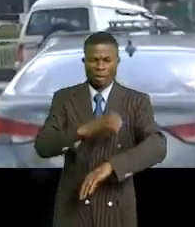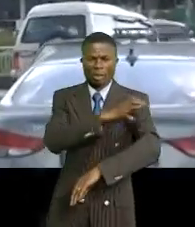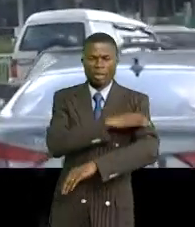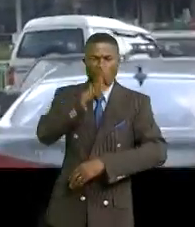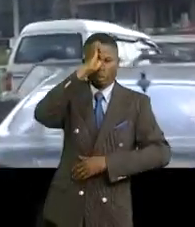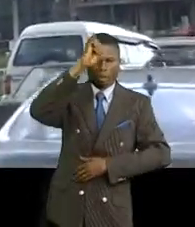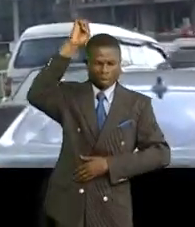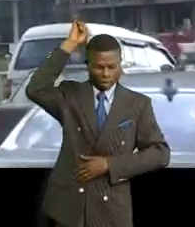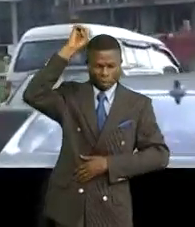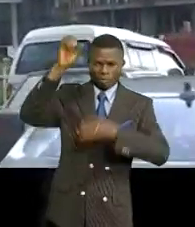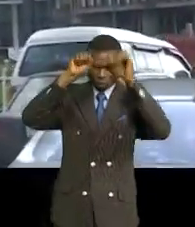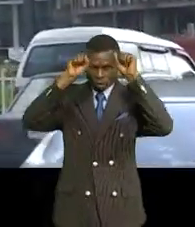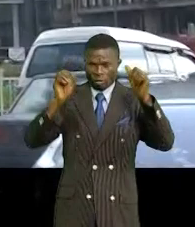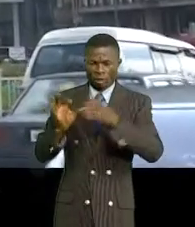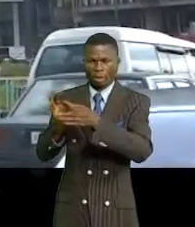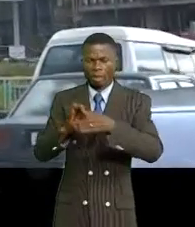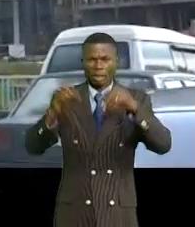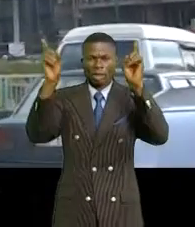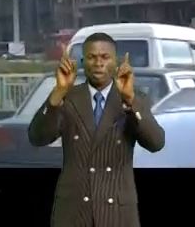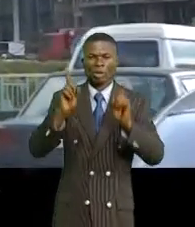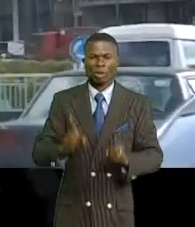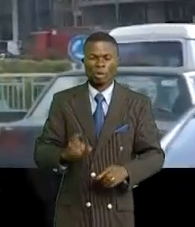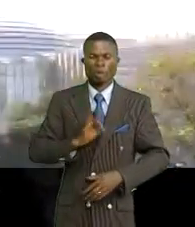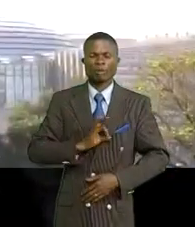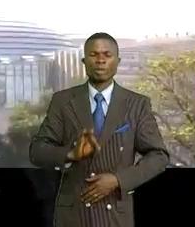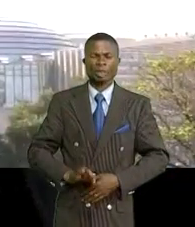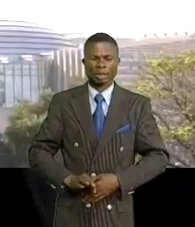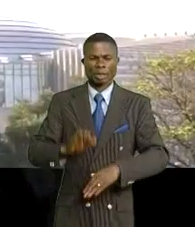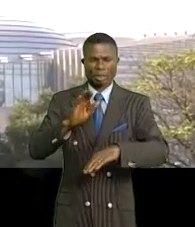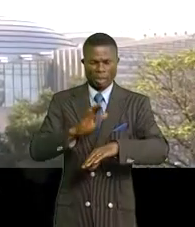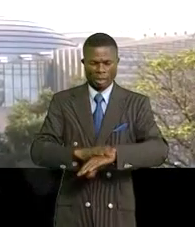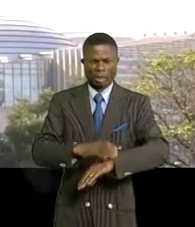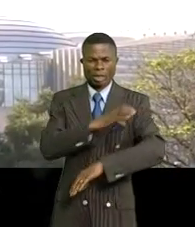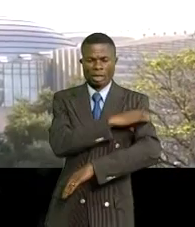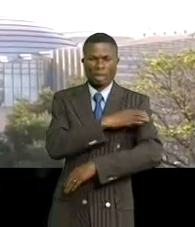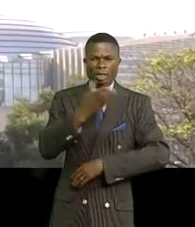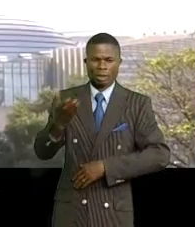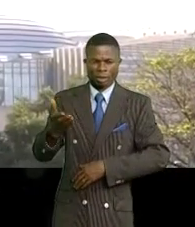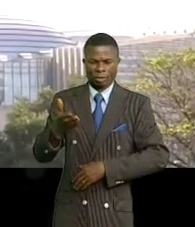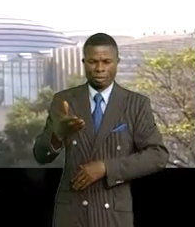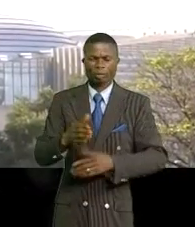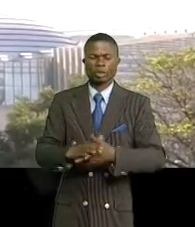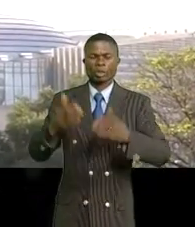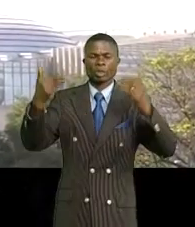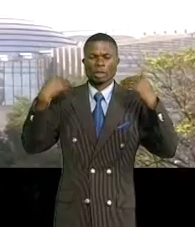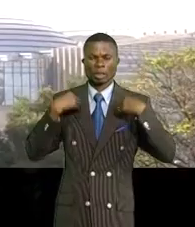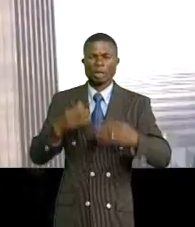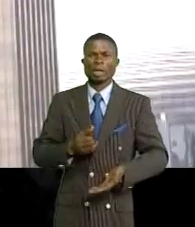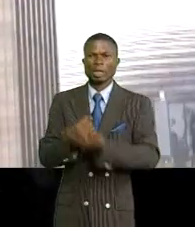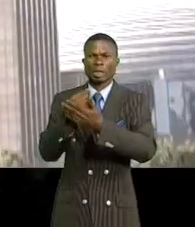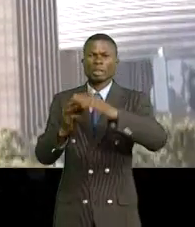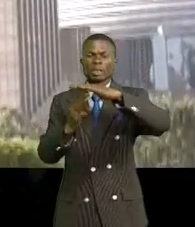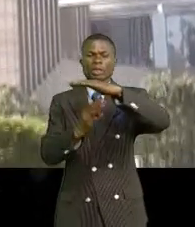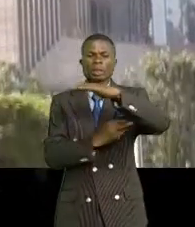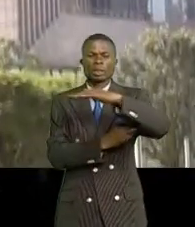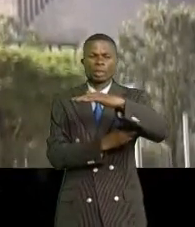l'État, président en exercice de l'Union africaine, Félix-Antoine Tshisekedi Tshilombo, qui assure la médiation entre les trois